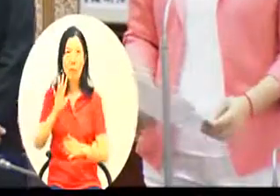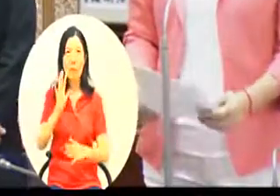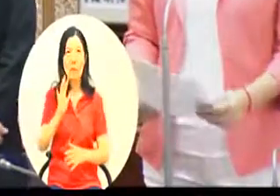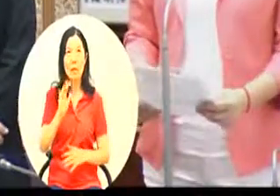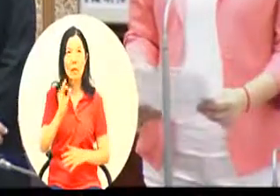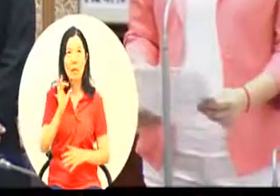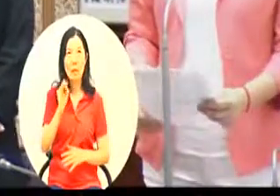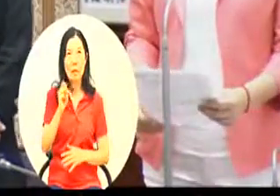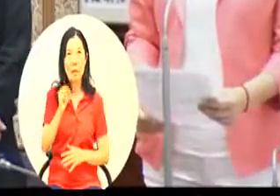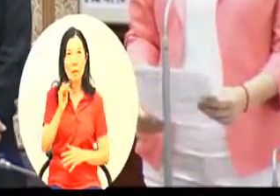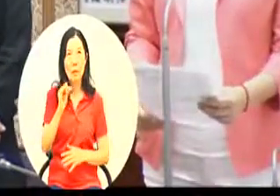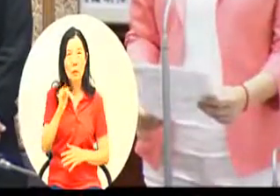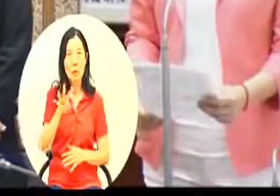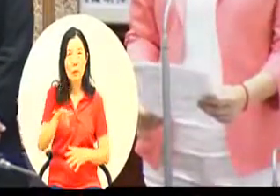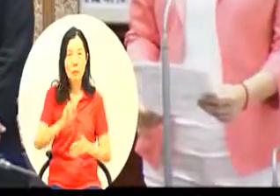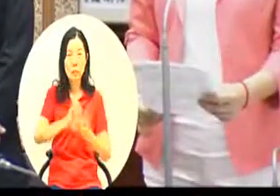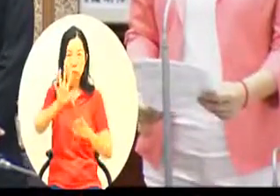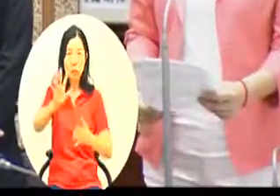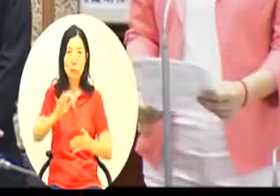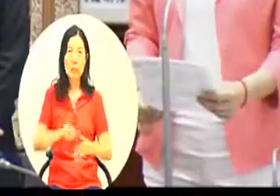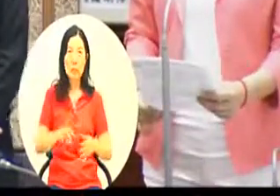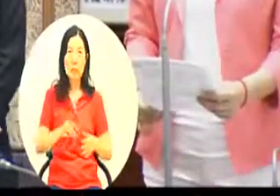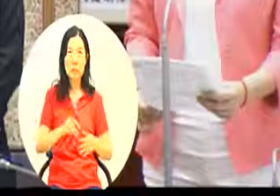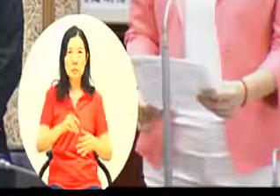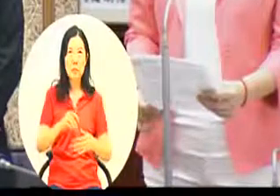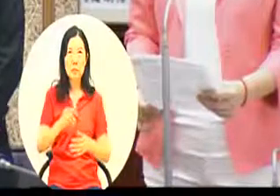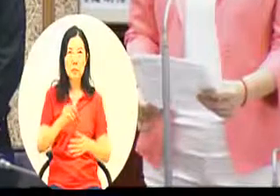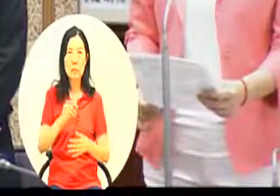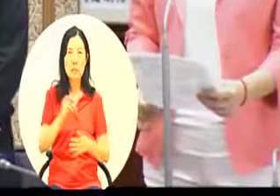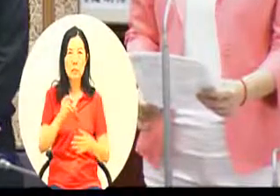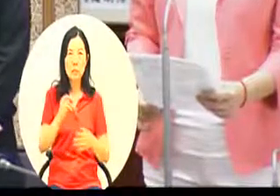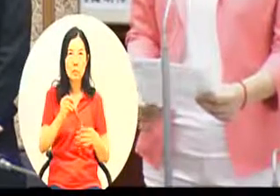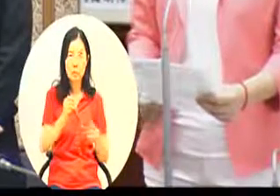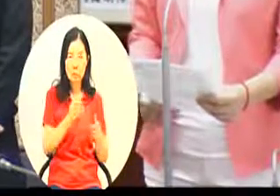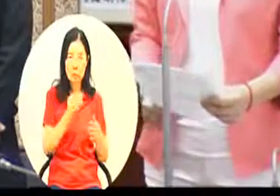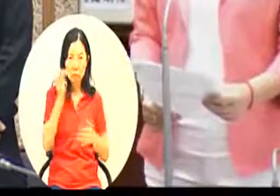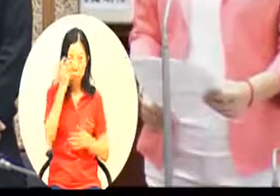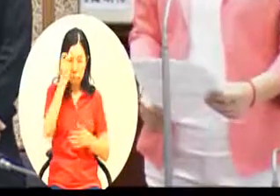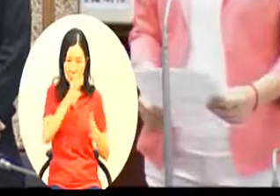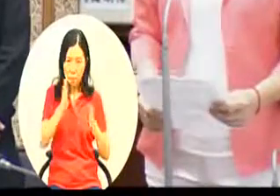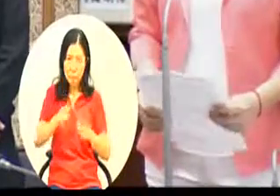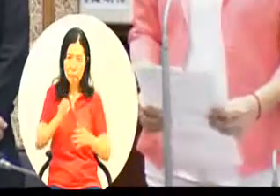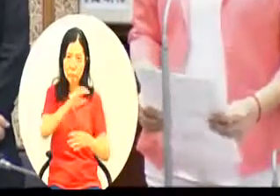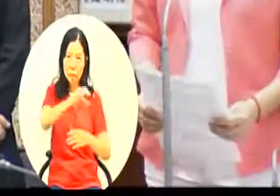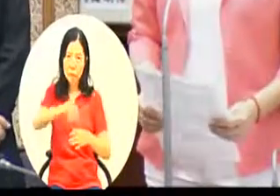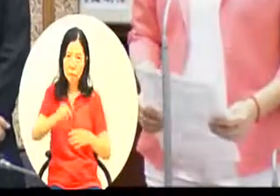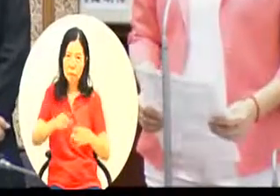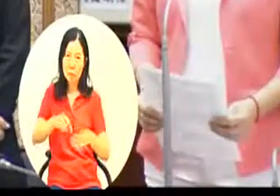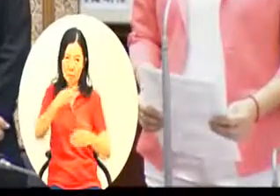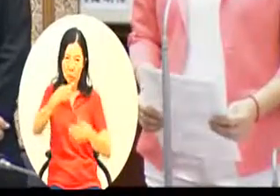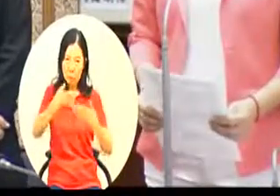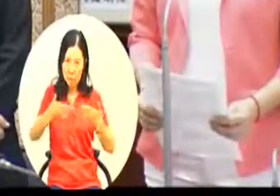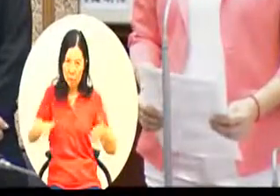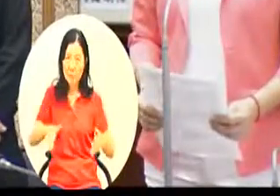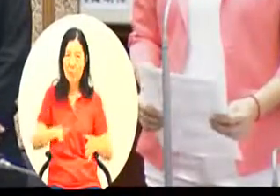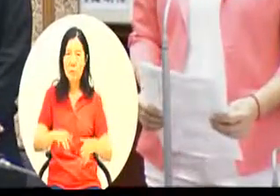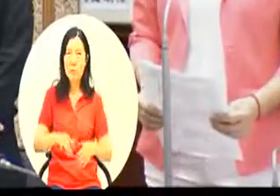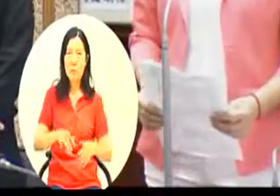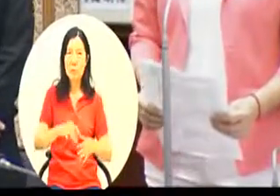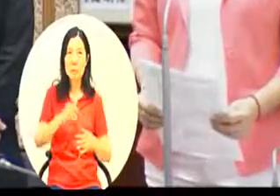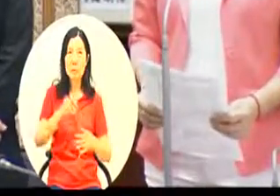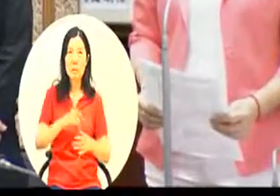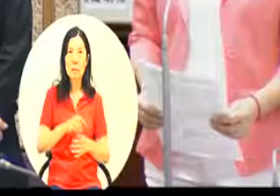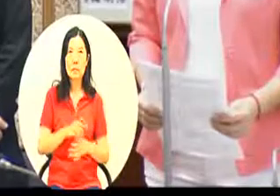跟议员报告，我们现在列管的总共有100多处的这个历史建筑跟古迹